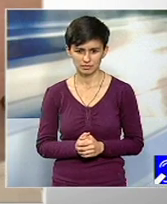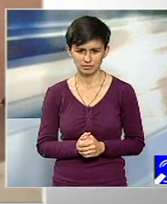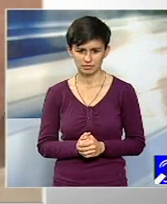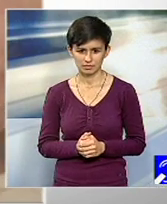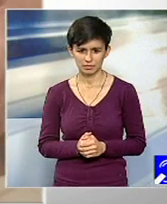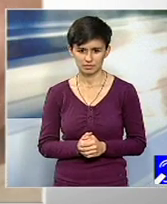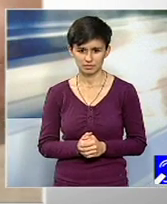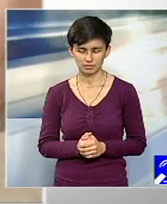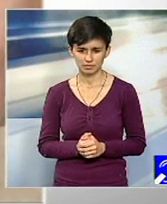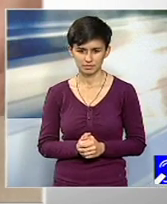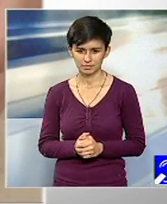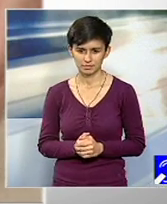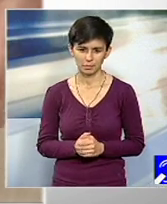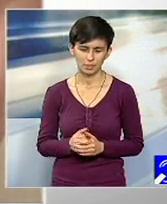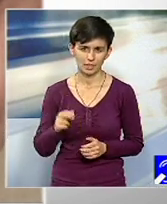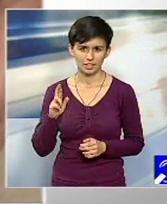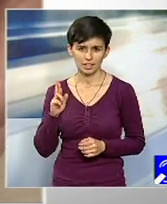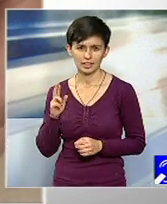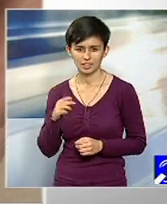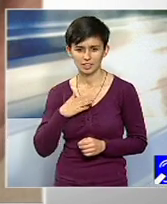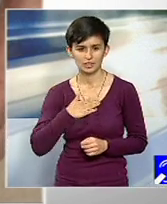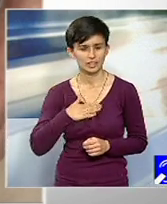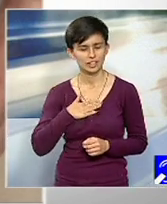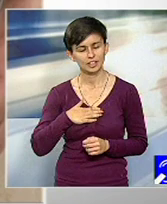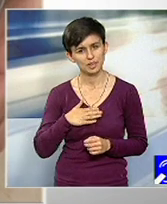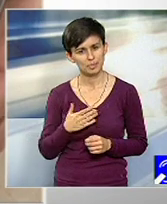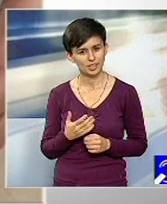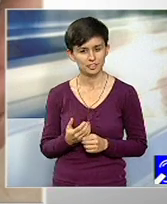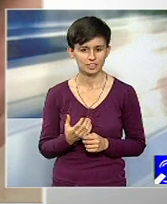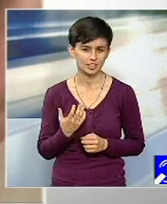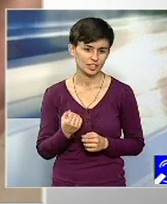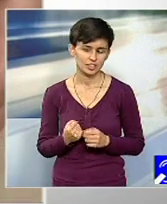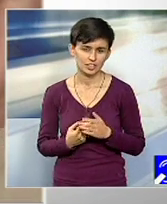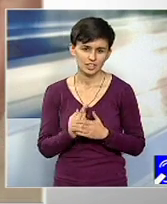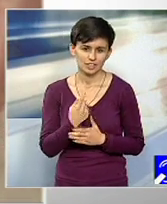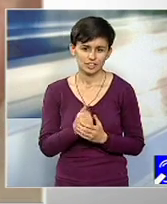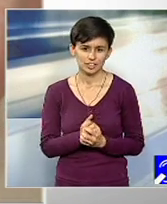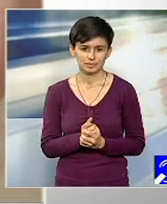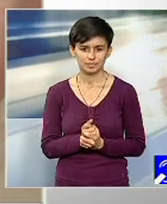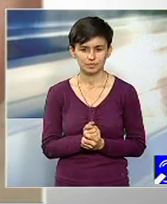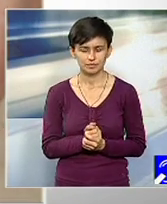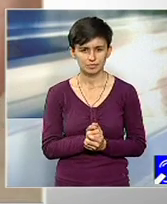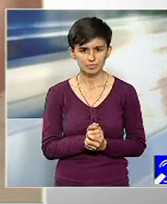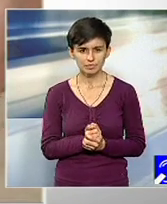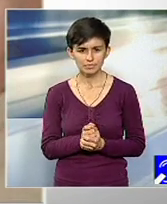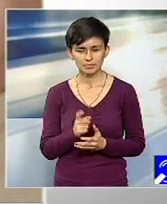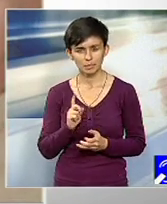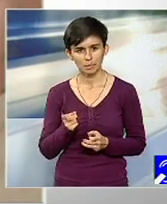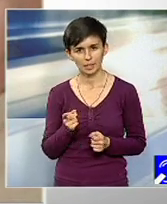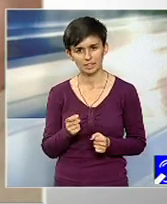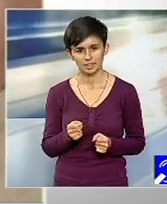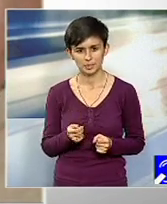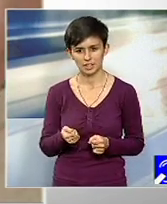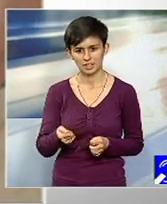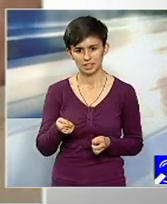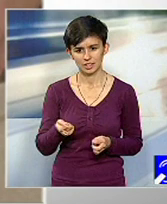Deci, Raluca este încântată de compoziție. Înseamnă că trebuie să punem imediat sticlaia la încins, cred eu.